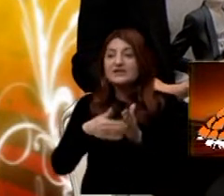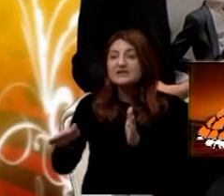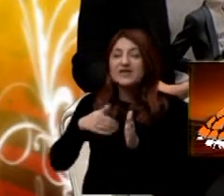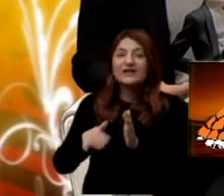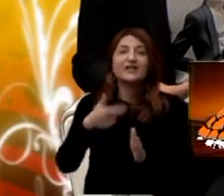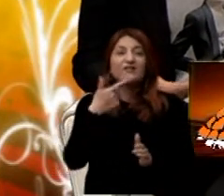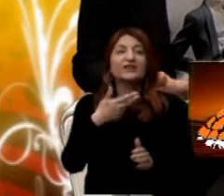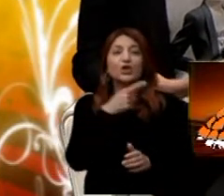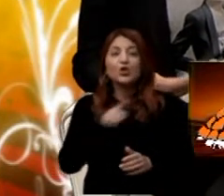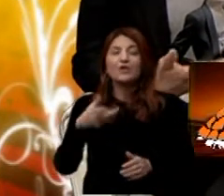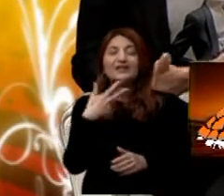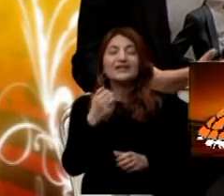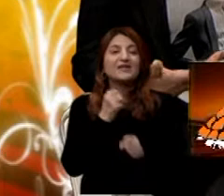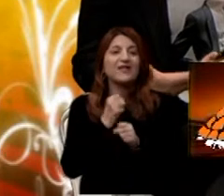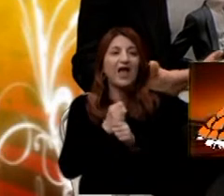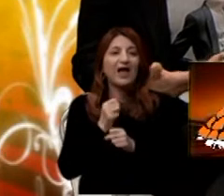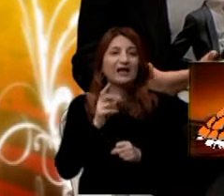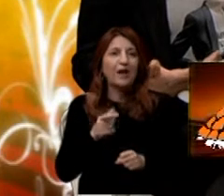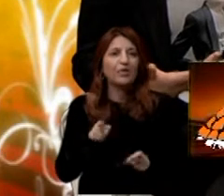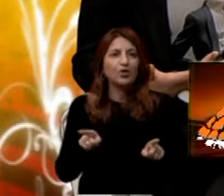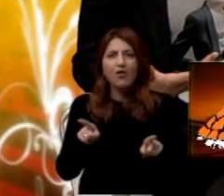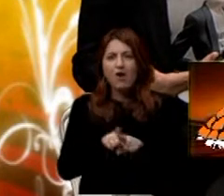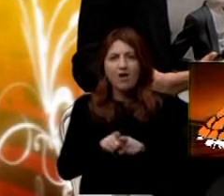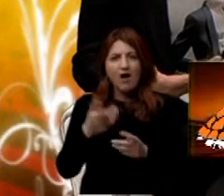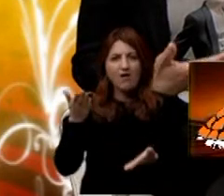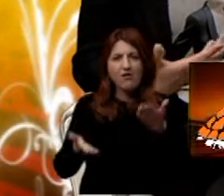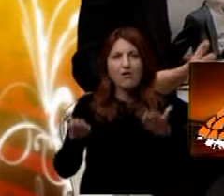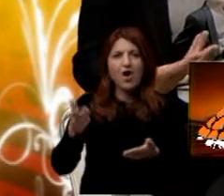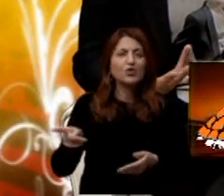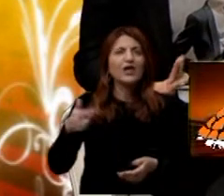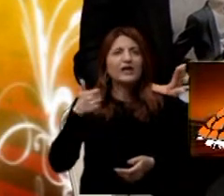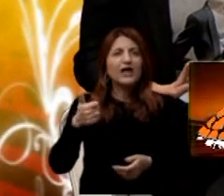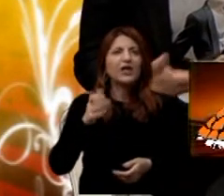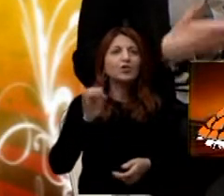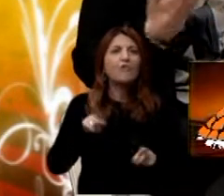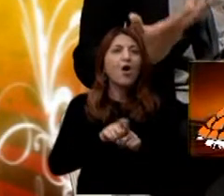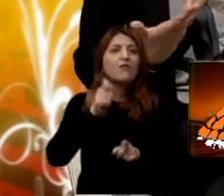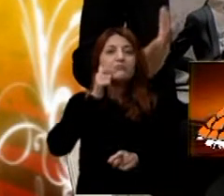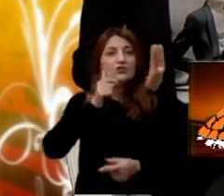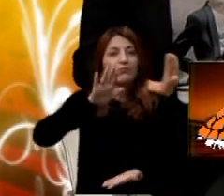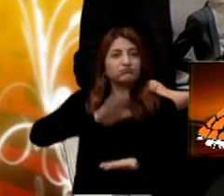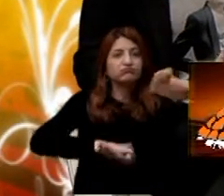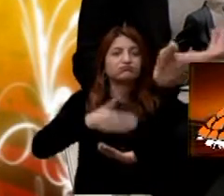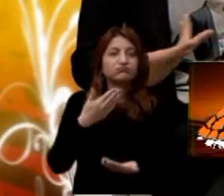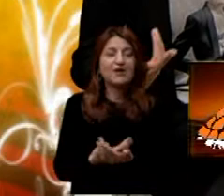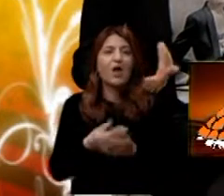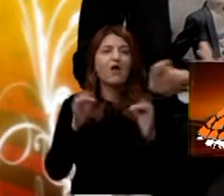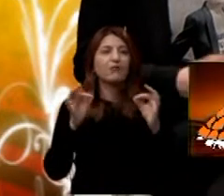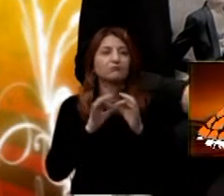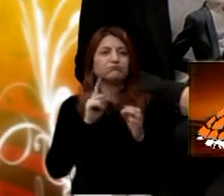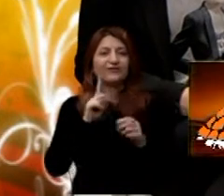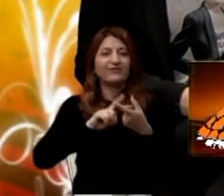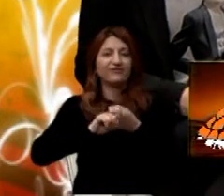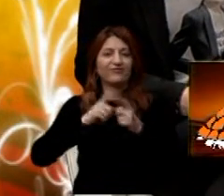grama proteina. To vam je recimo kad bi gledali u usporedbi sa hranom jedan jako dobar biftek. Znači u toj količini, a to znamo